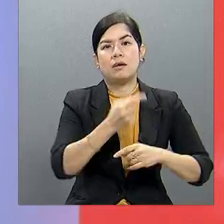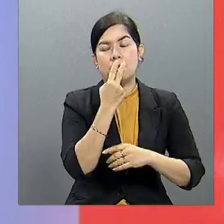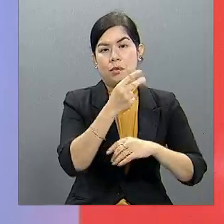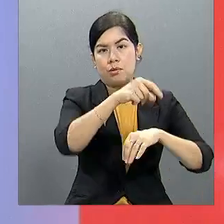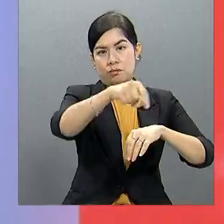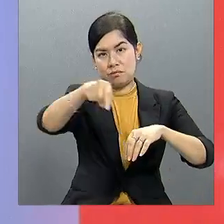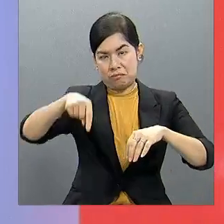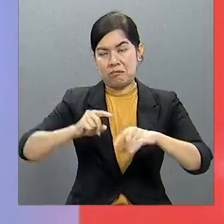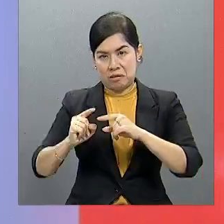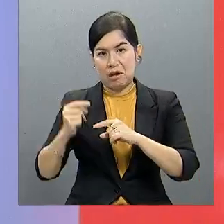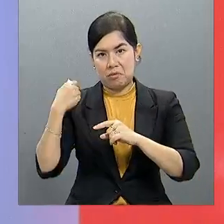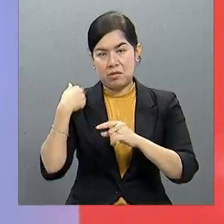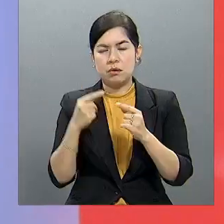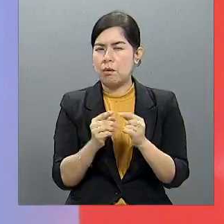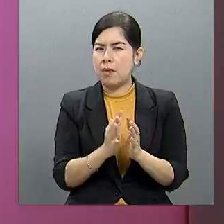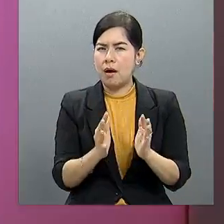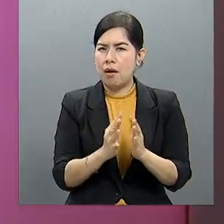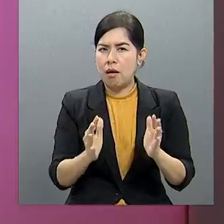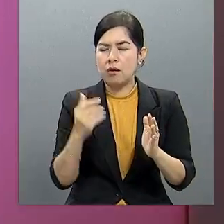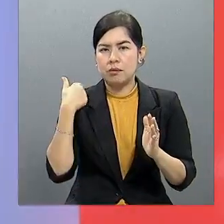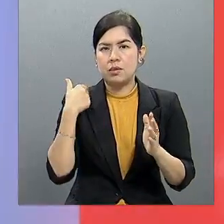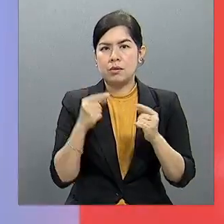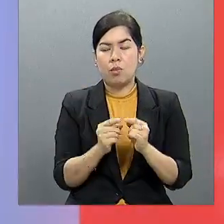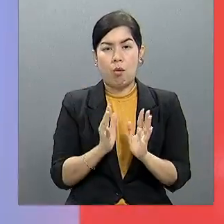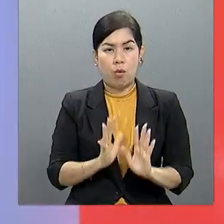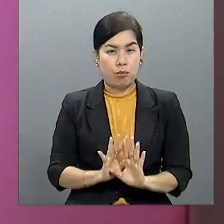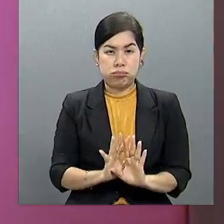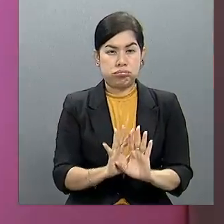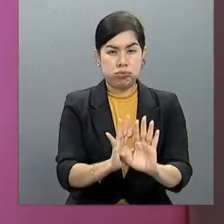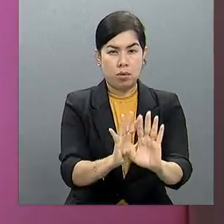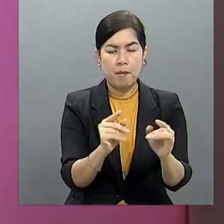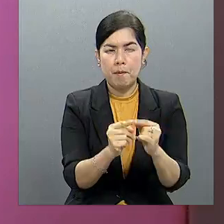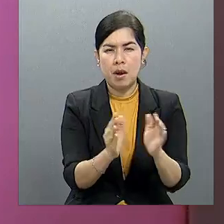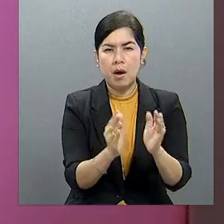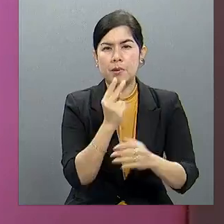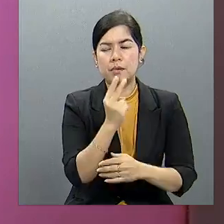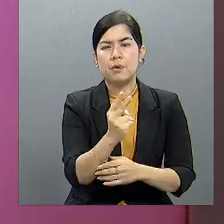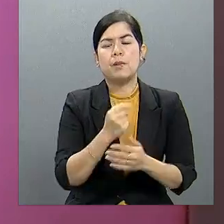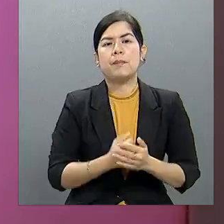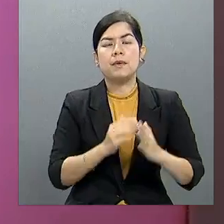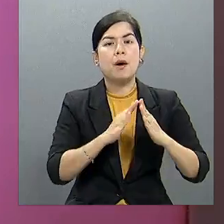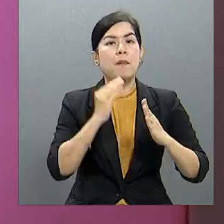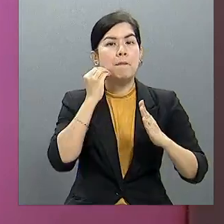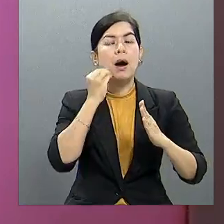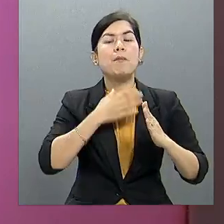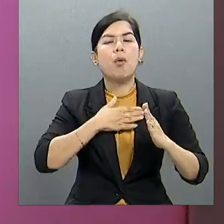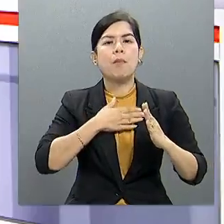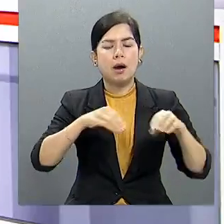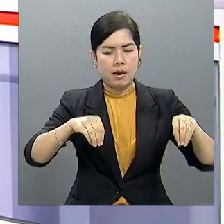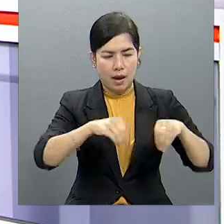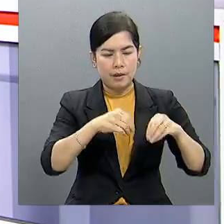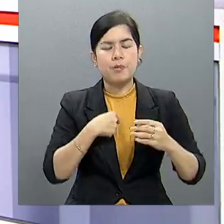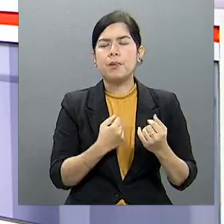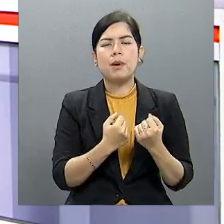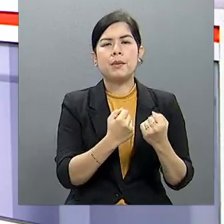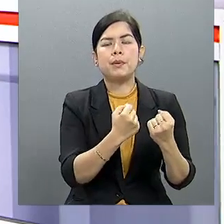ว่า รตนไม้คนแต่งเลยแลไปเลือกกัแเต็มที่เลยนะแถวบ้านผมมาผม ตกติขับรสรมทนนมัจะไม่มีนะแตตอน